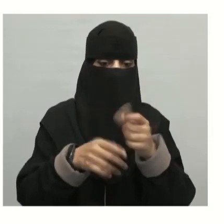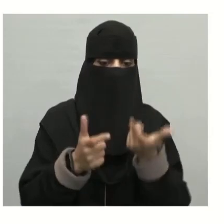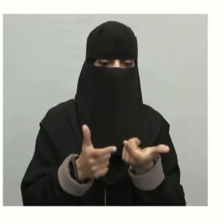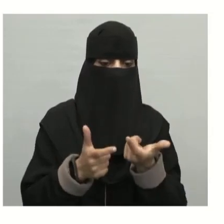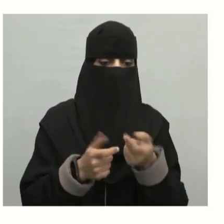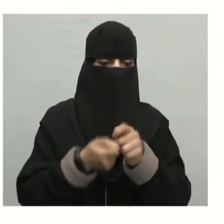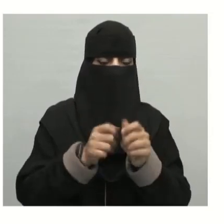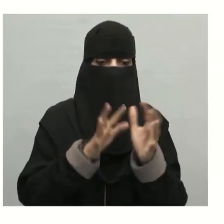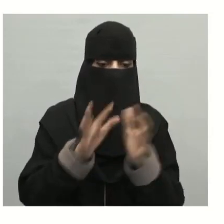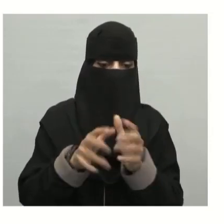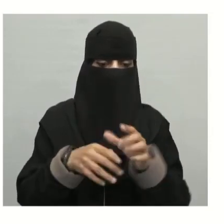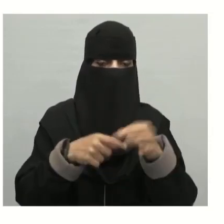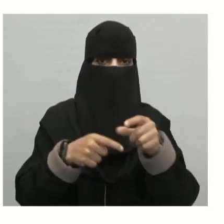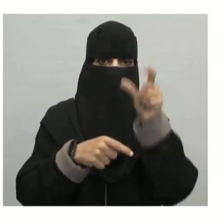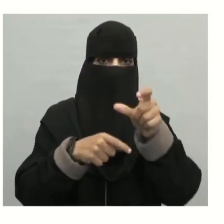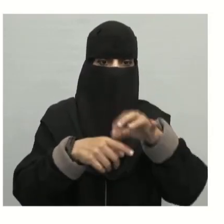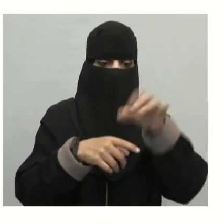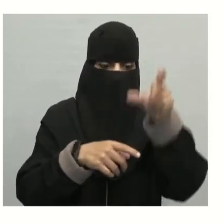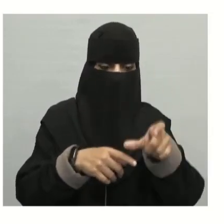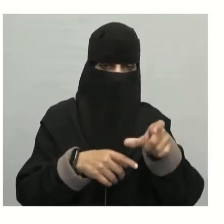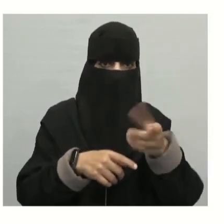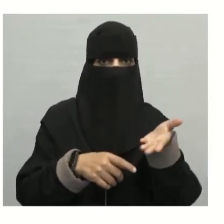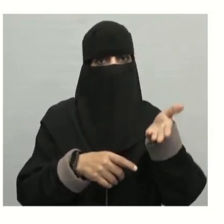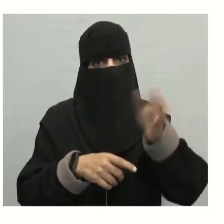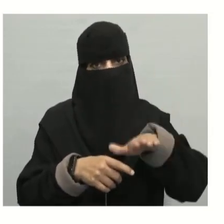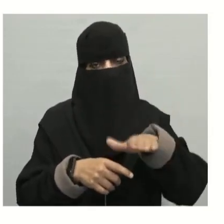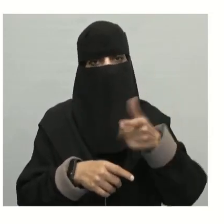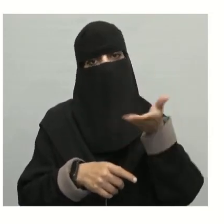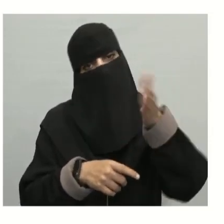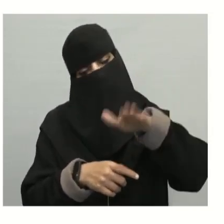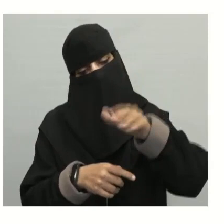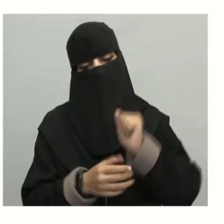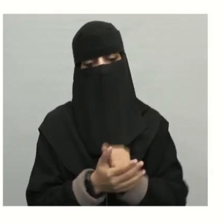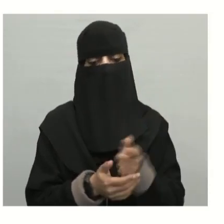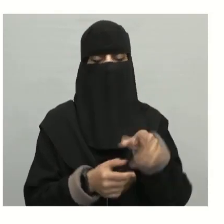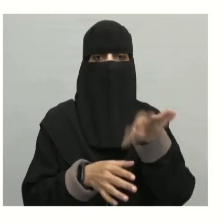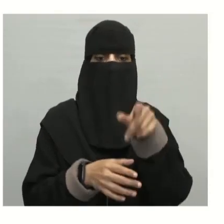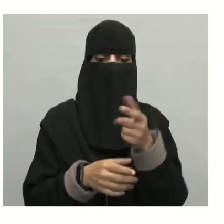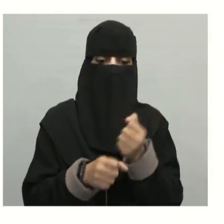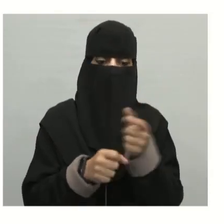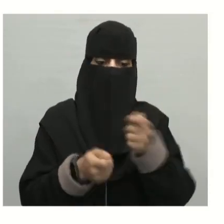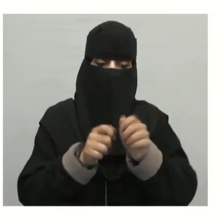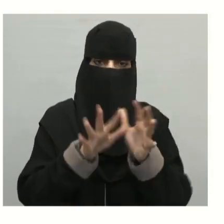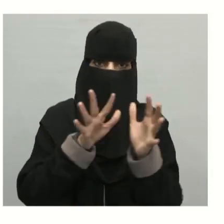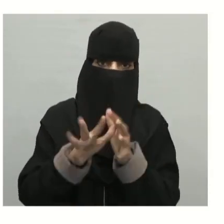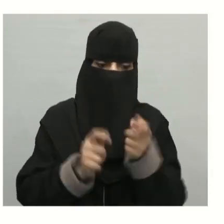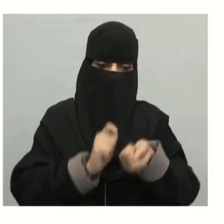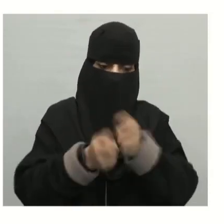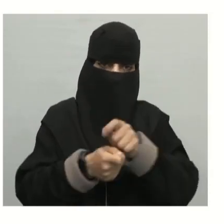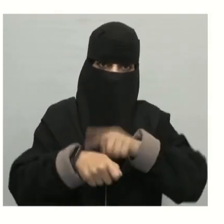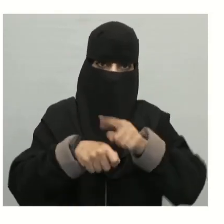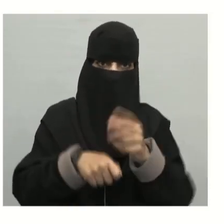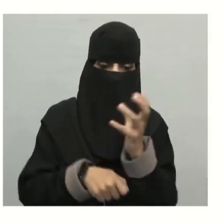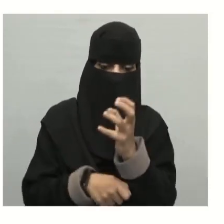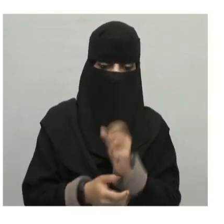العضويه من ترسب بقايا الكائنات الحيه بعد موتها بعدما تترسب تتراس متحوله الى